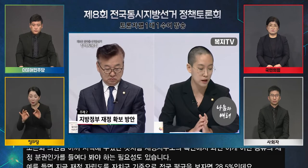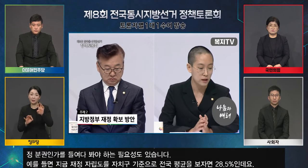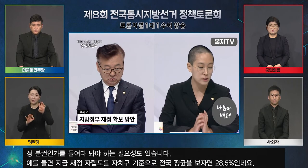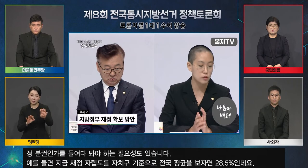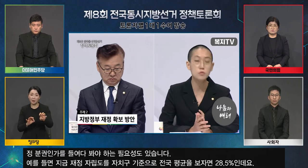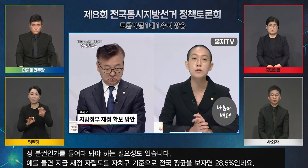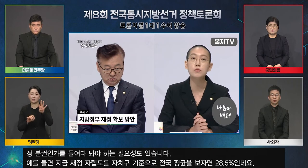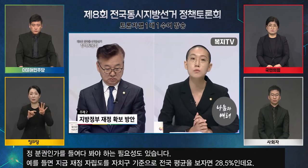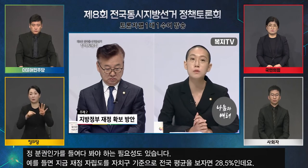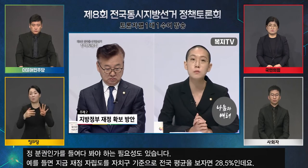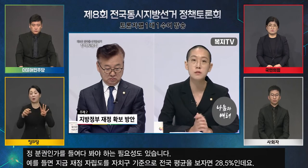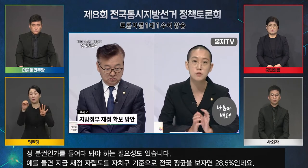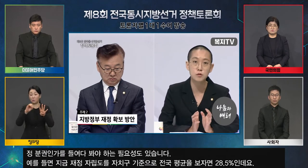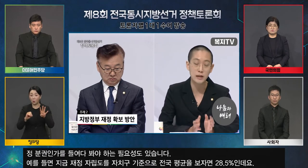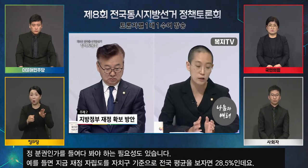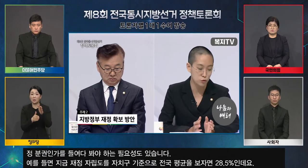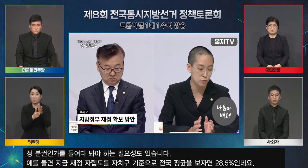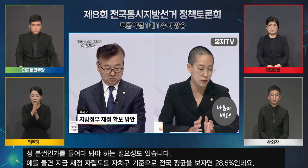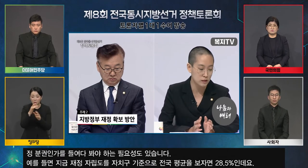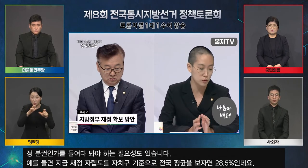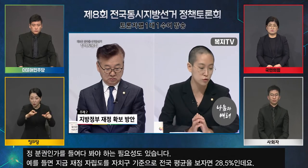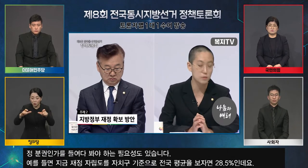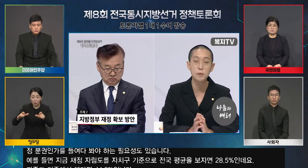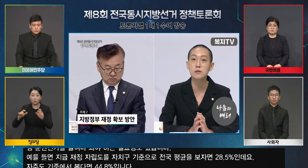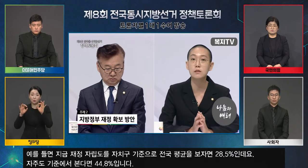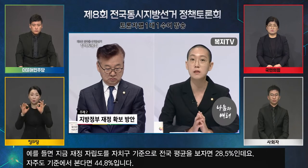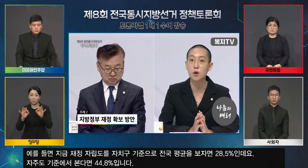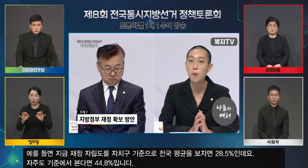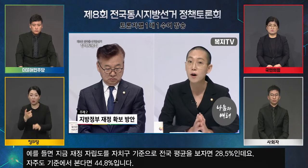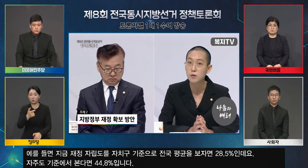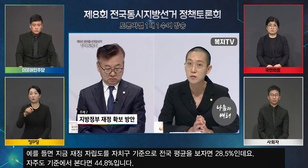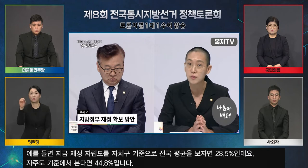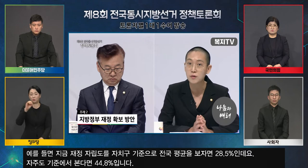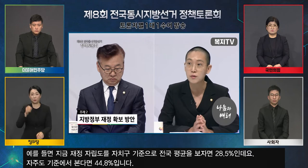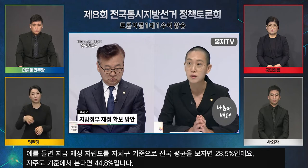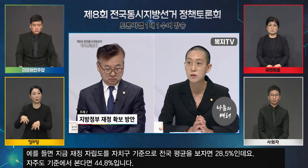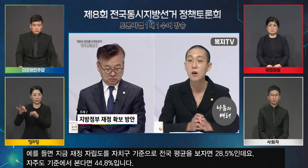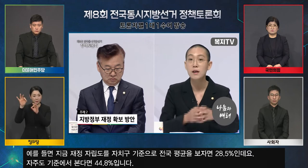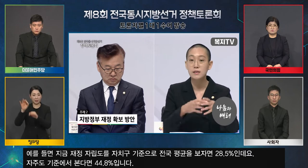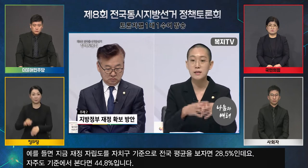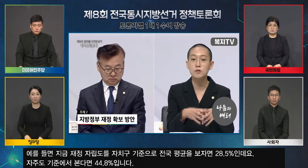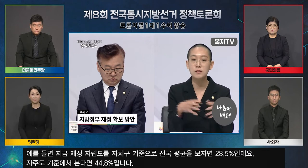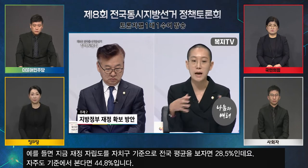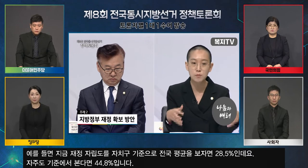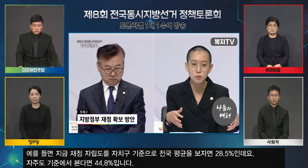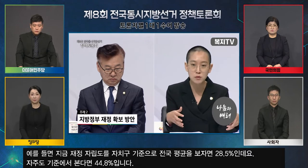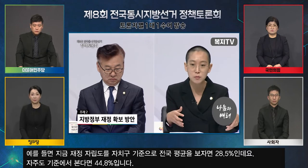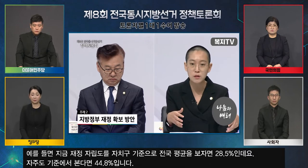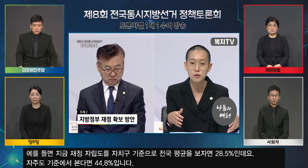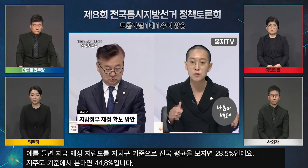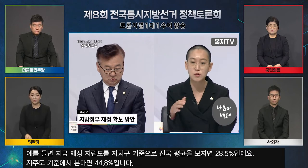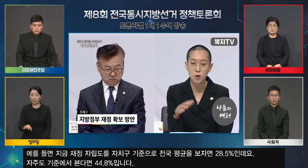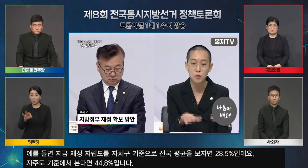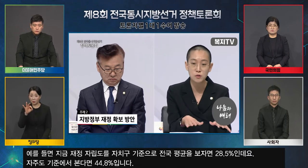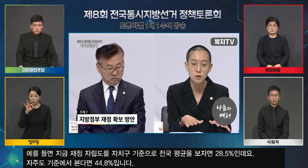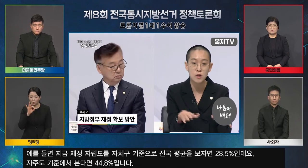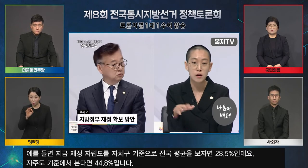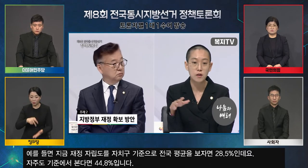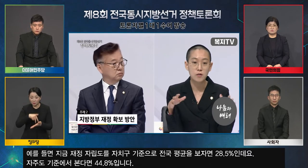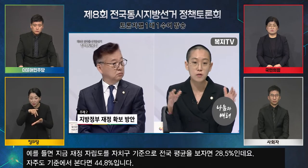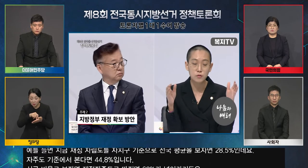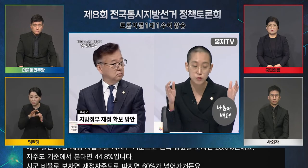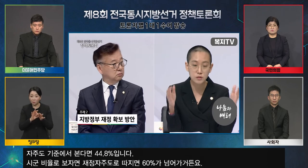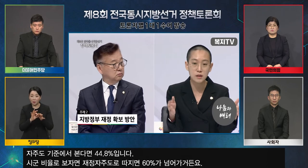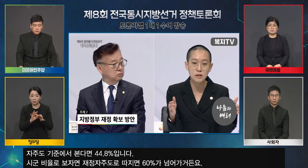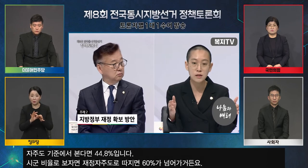%입니다. 시군 비율로 보자면 재정자주도로 따지면 60%가 넘어가거든요. 그래서 재정자립도 측면에서는 적어서